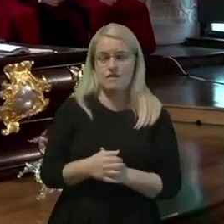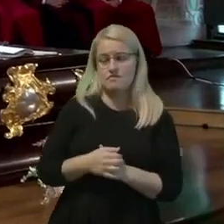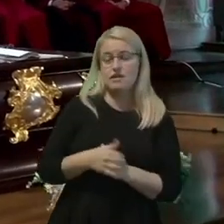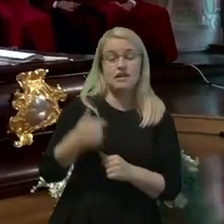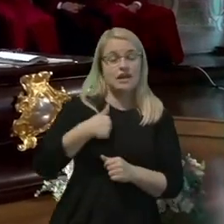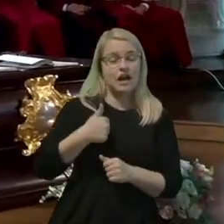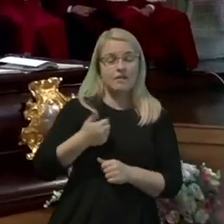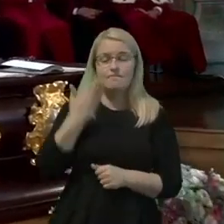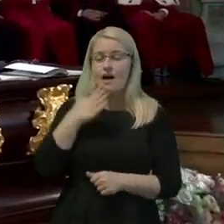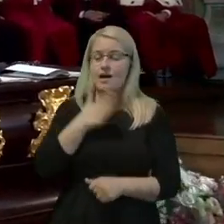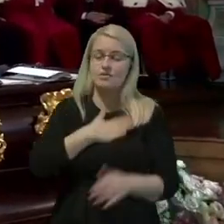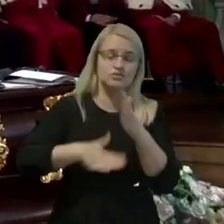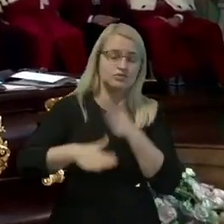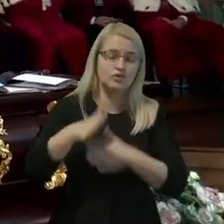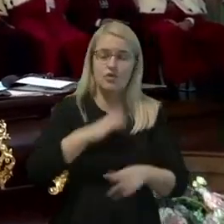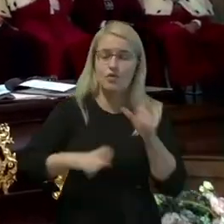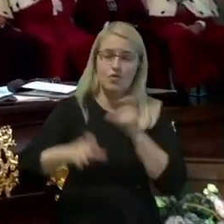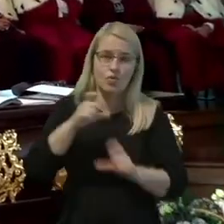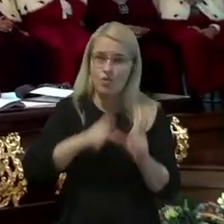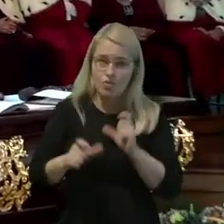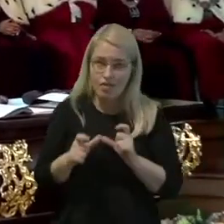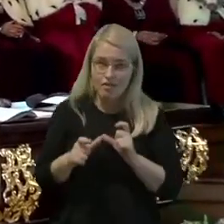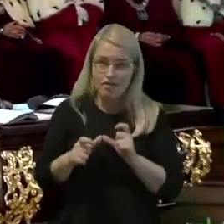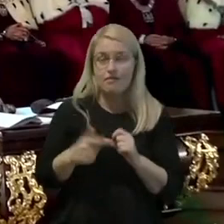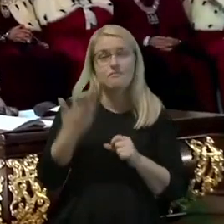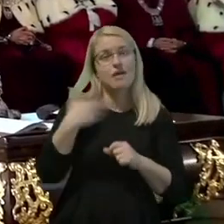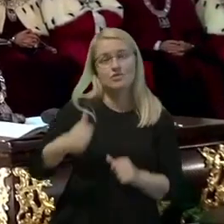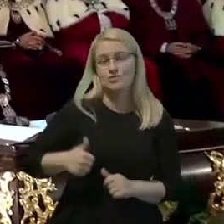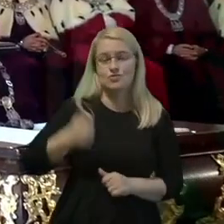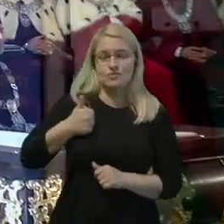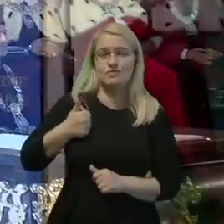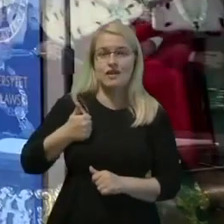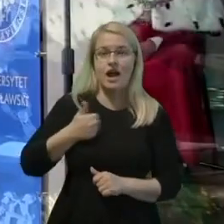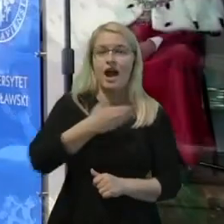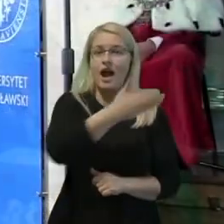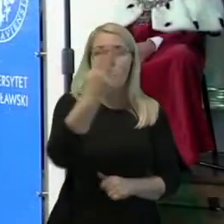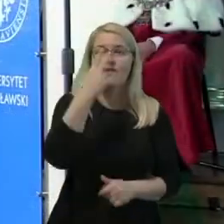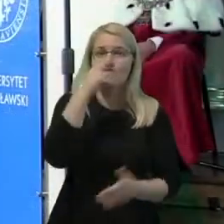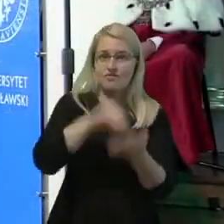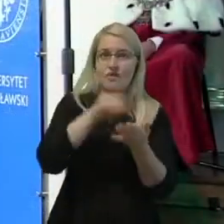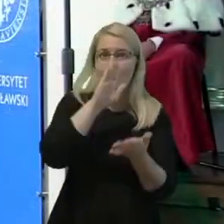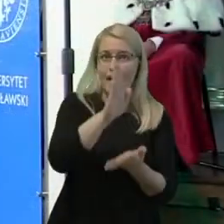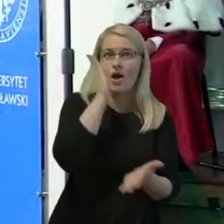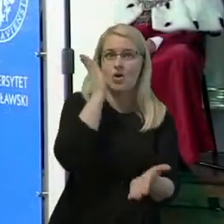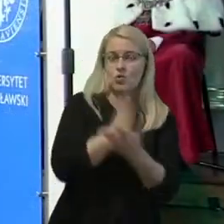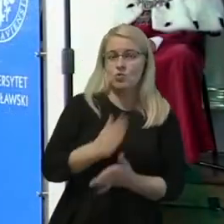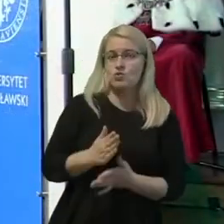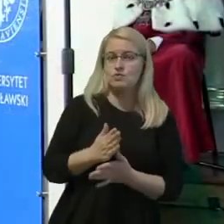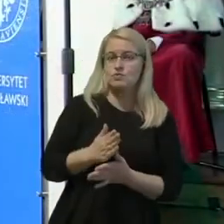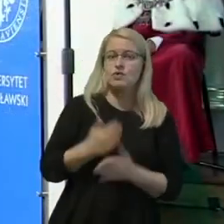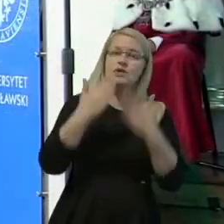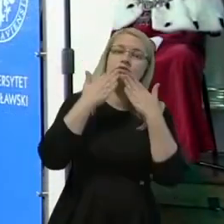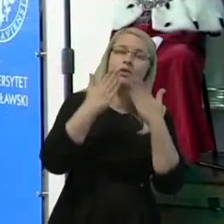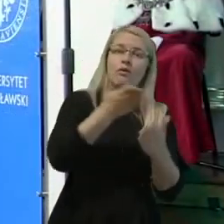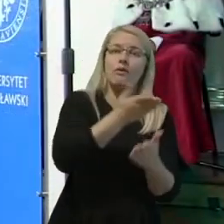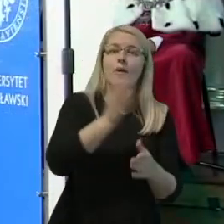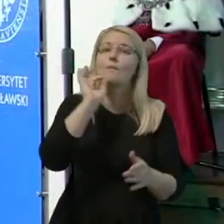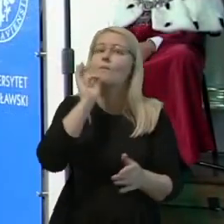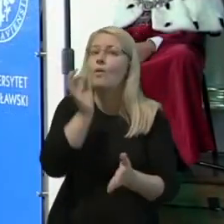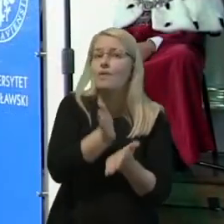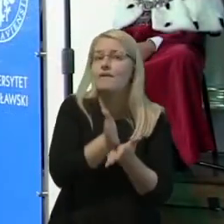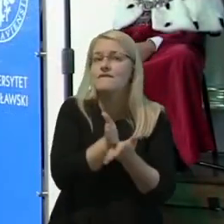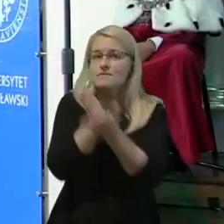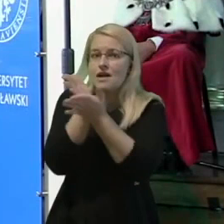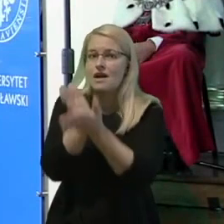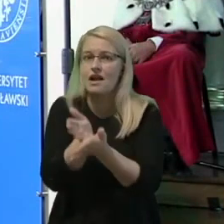dumny. Doświadczonym koleżankom i kolegom dziękuję za wspieranie młodych badaczy w osiąganiu i realizowaniu